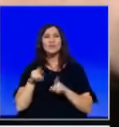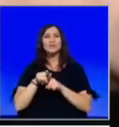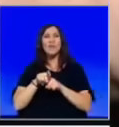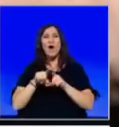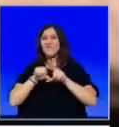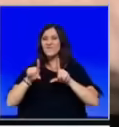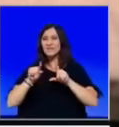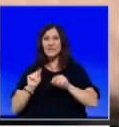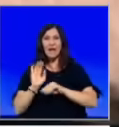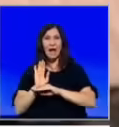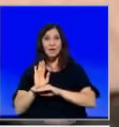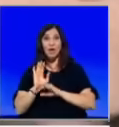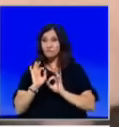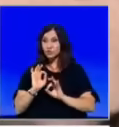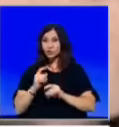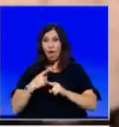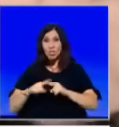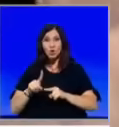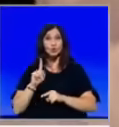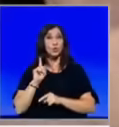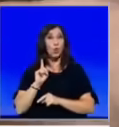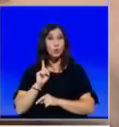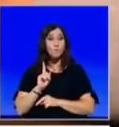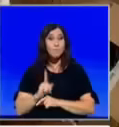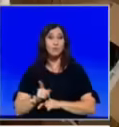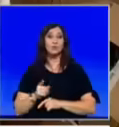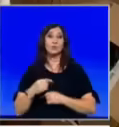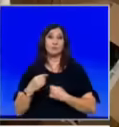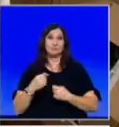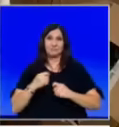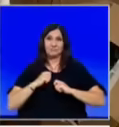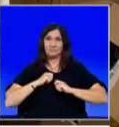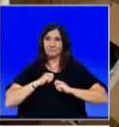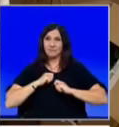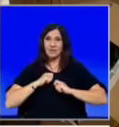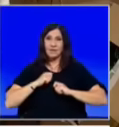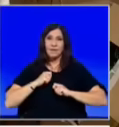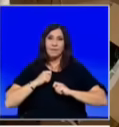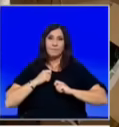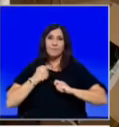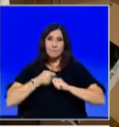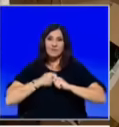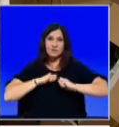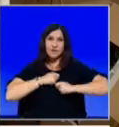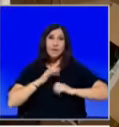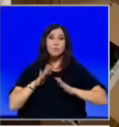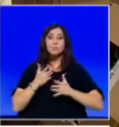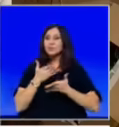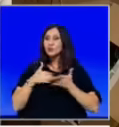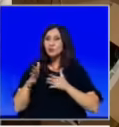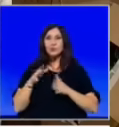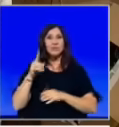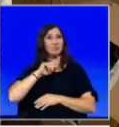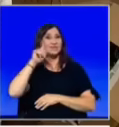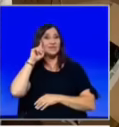външно, а всъщност е нож, който може да нанесе страдания. Може би част от хората не знаят, че по време на полет не могат да се